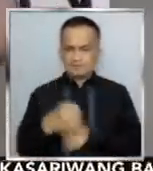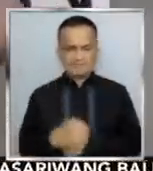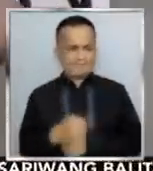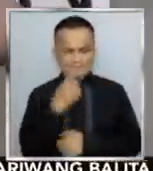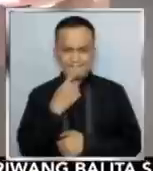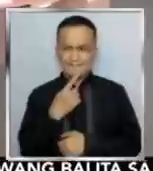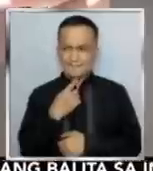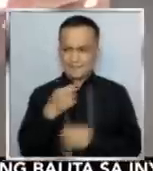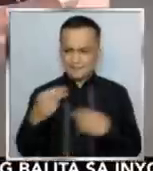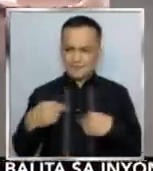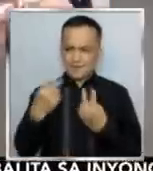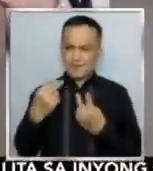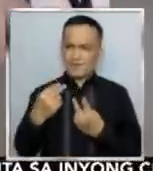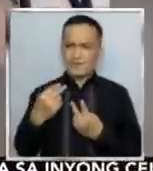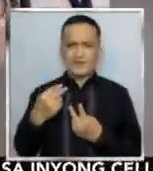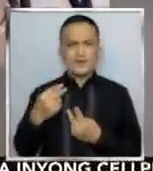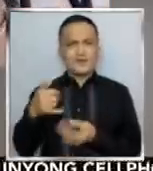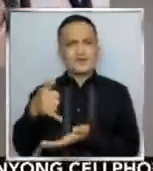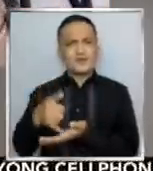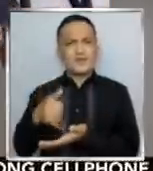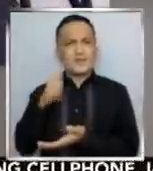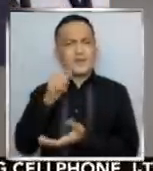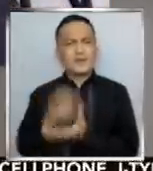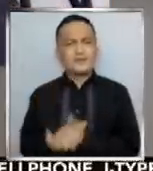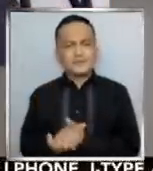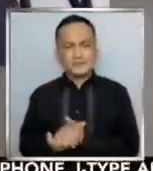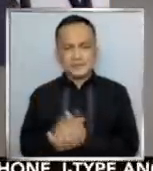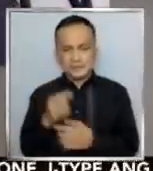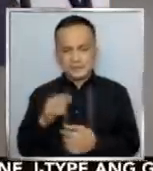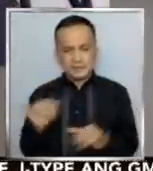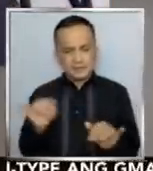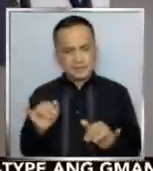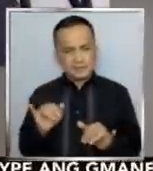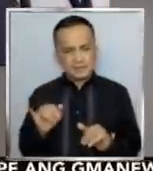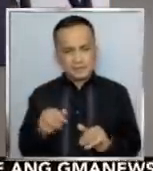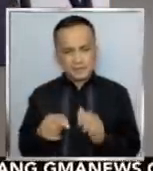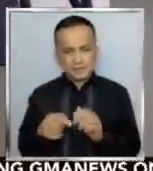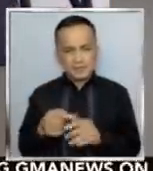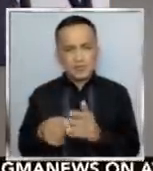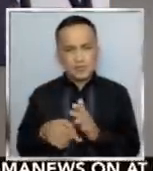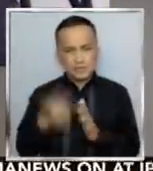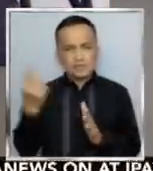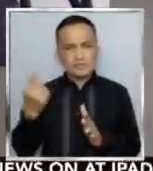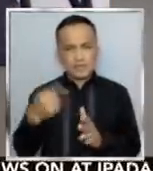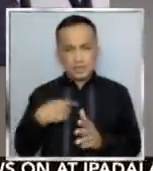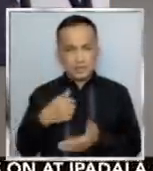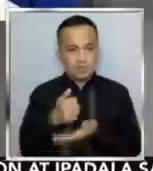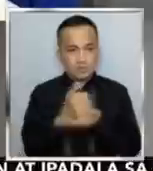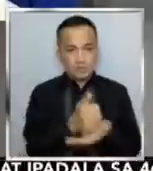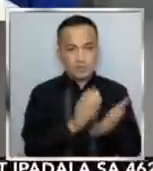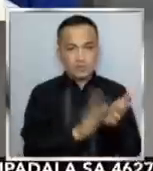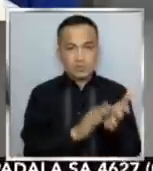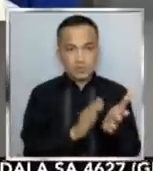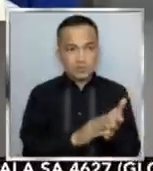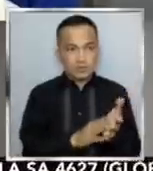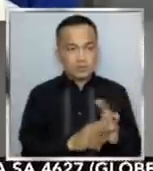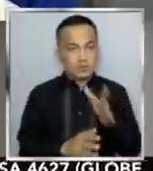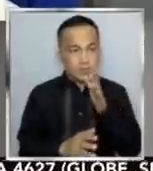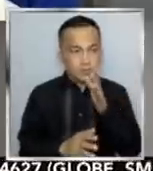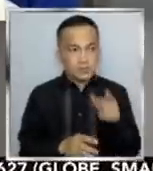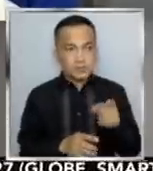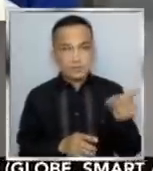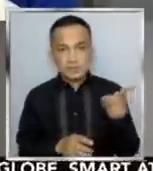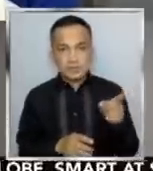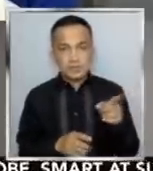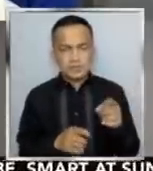trophy wife. May time din in my life, parang tumulong ako sa school ko before. Tapos yung mga mommies, I think it's more of like